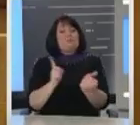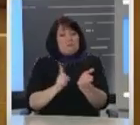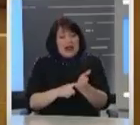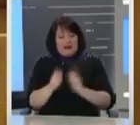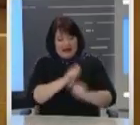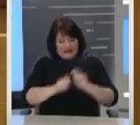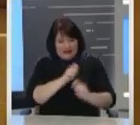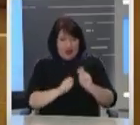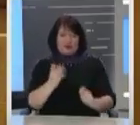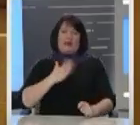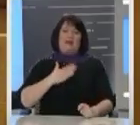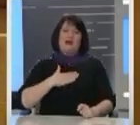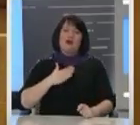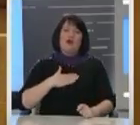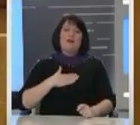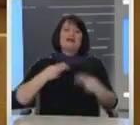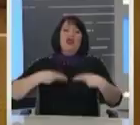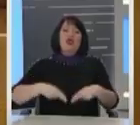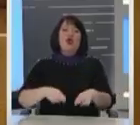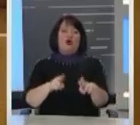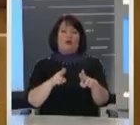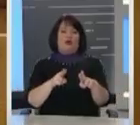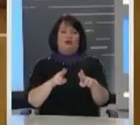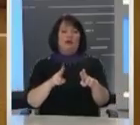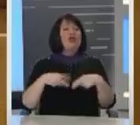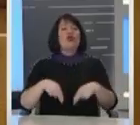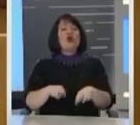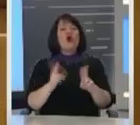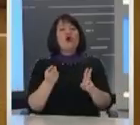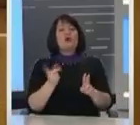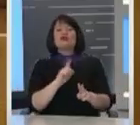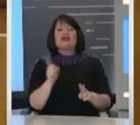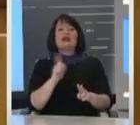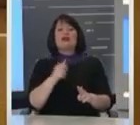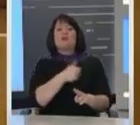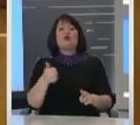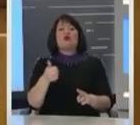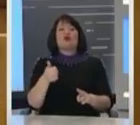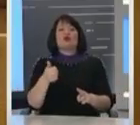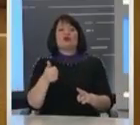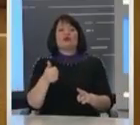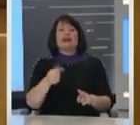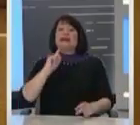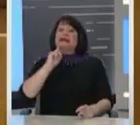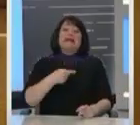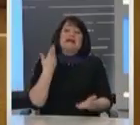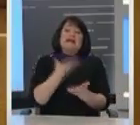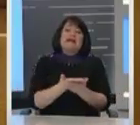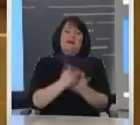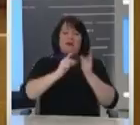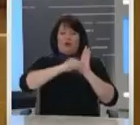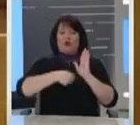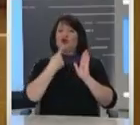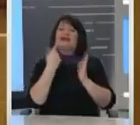χαράξουμε ένα δικό μας δρόμο. Και ο δρόμος δεν είναι η μετάφραση μόνο των επιταγών των